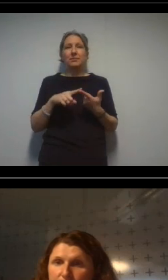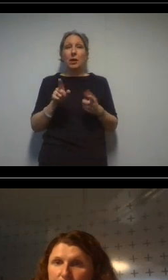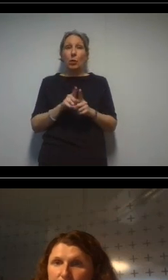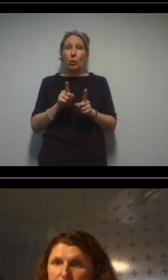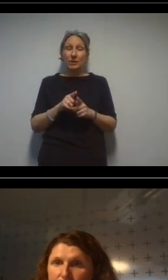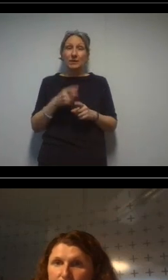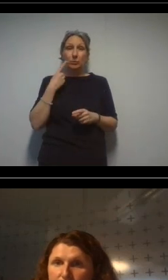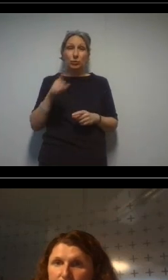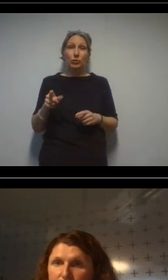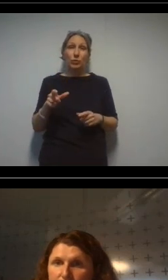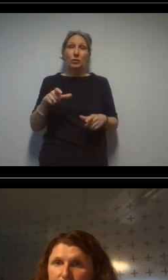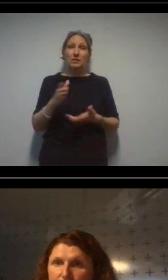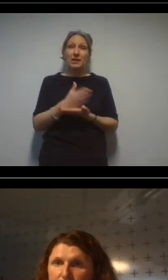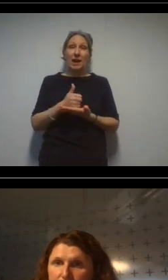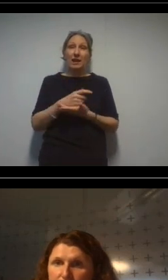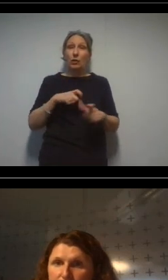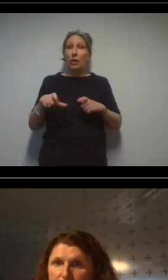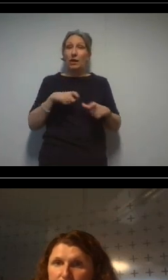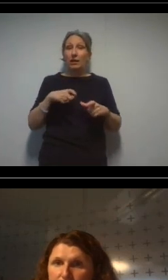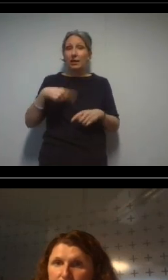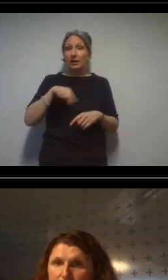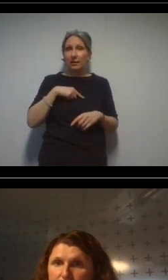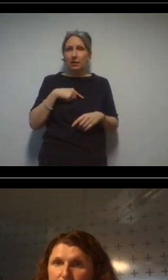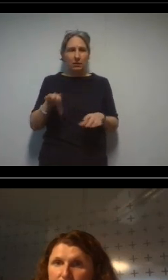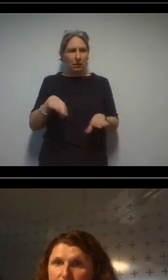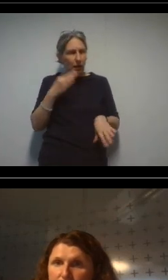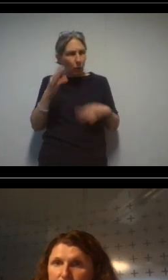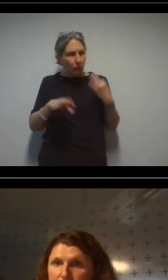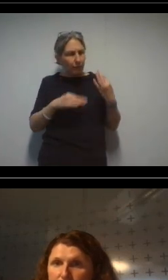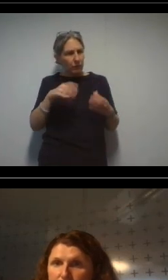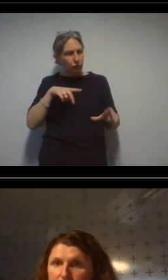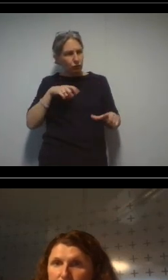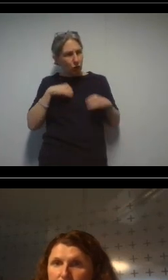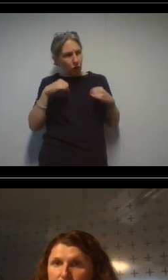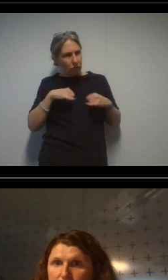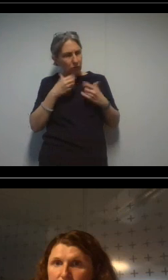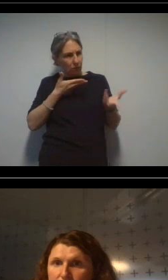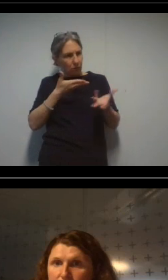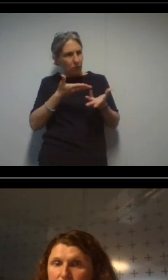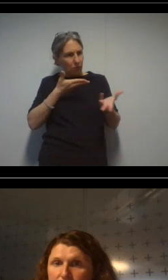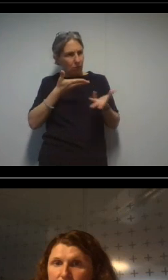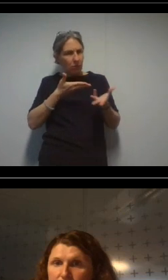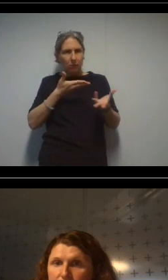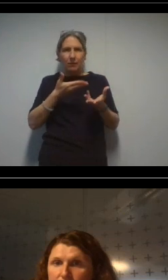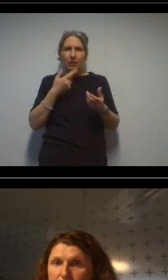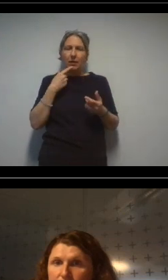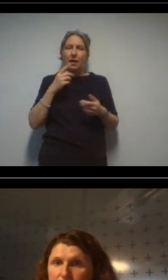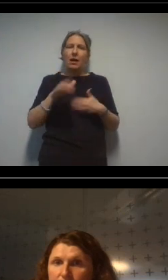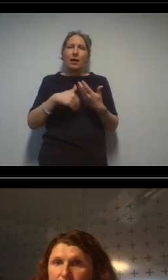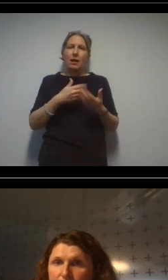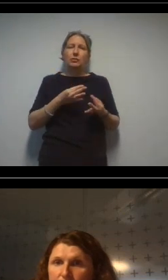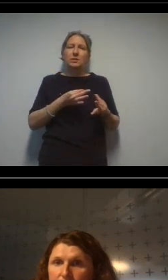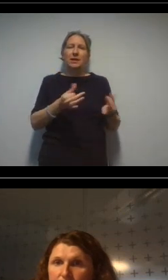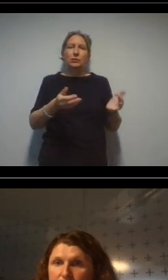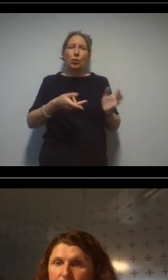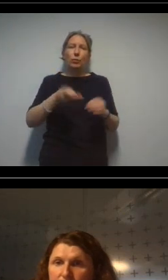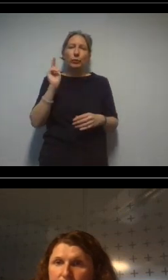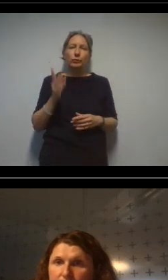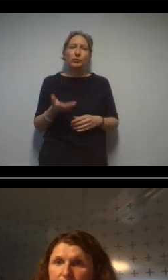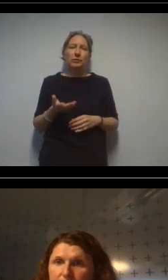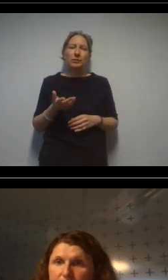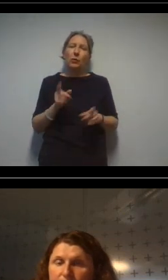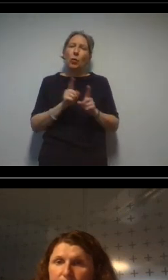collaborateurs qui découvrent les jeunes, qui échangent avec eux et qui derrière sont davantage sensibilisés et sont